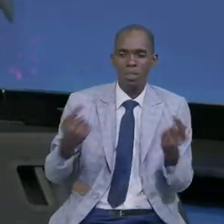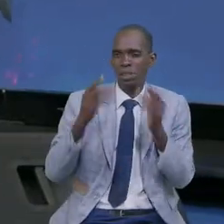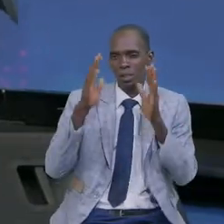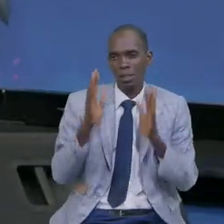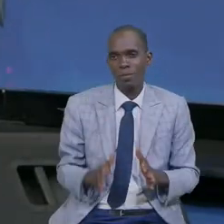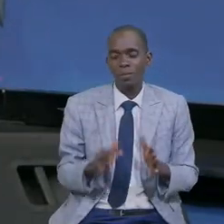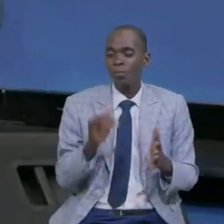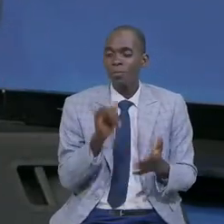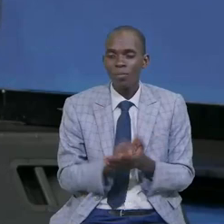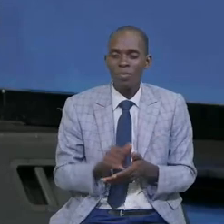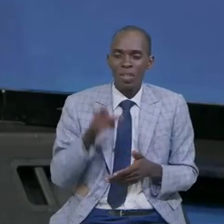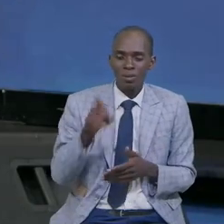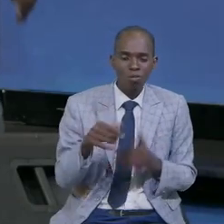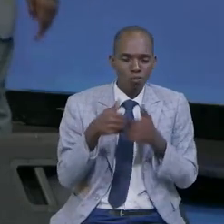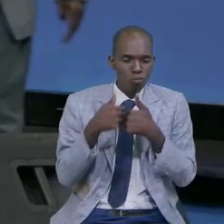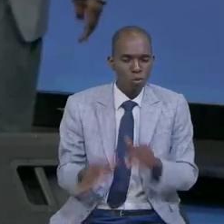Il perd ses sens.